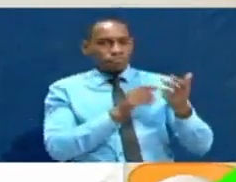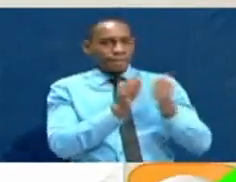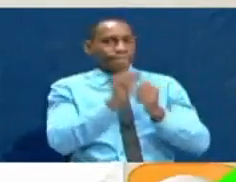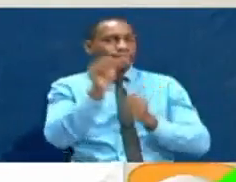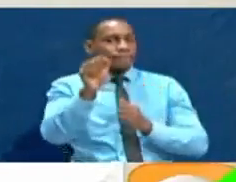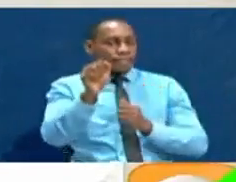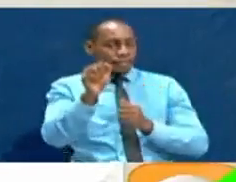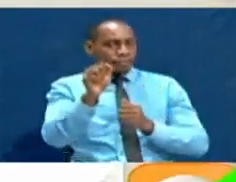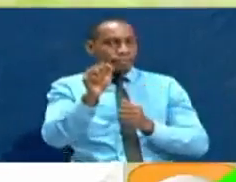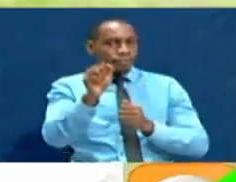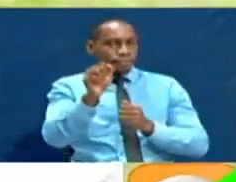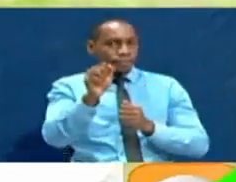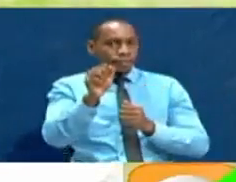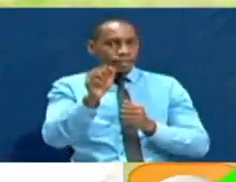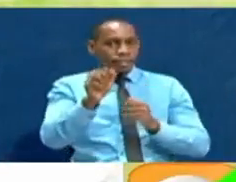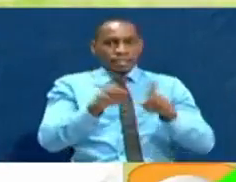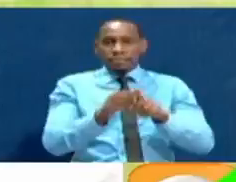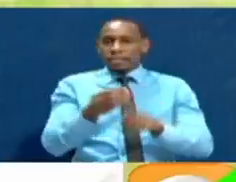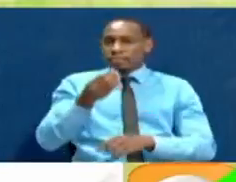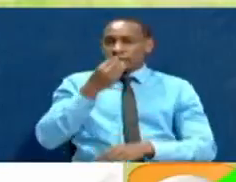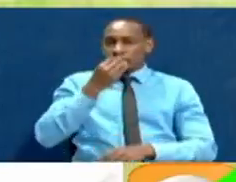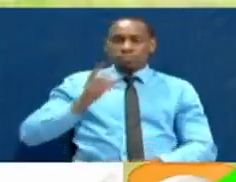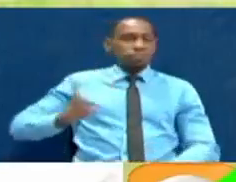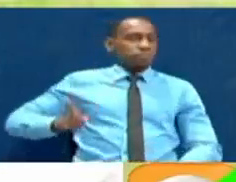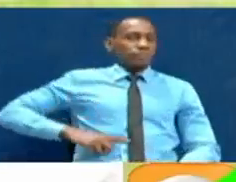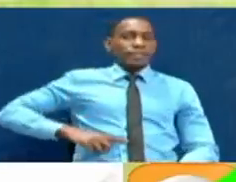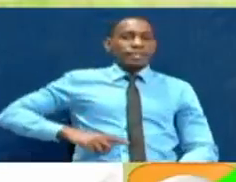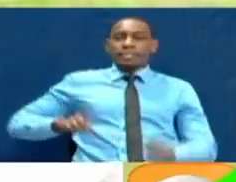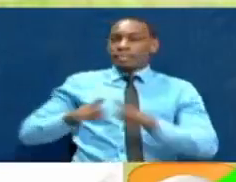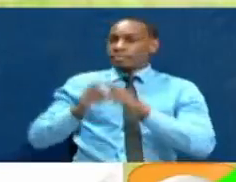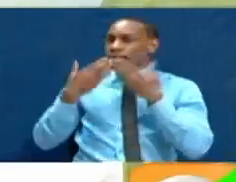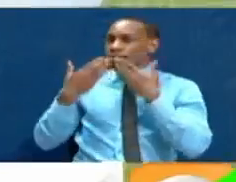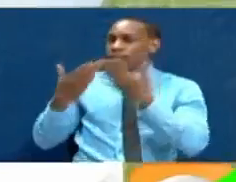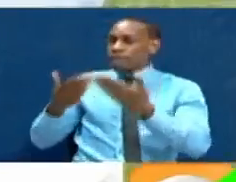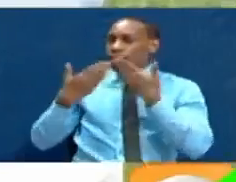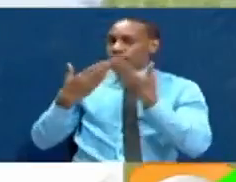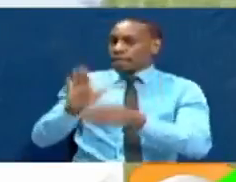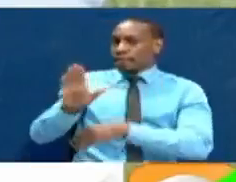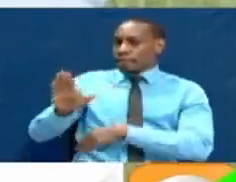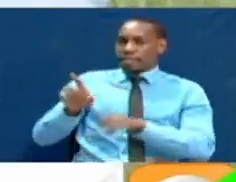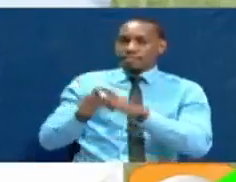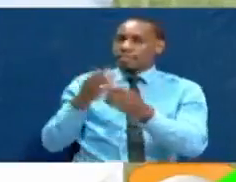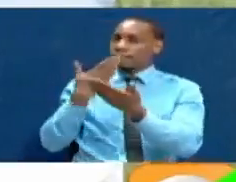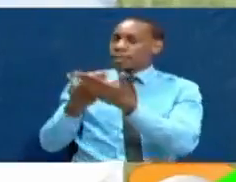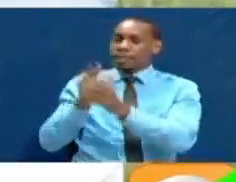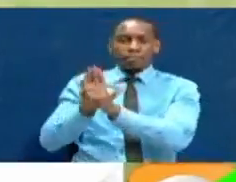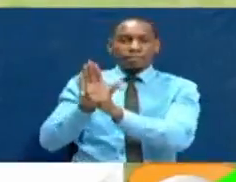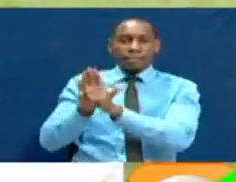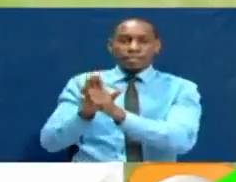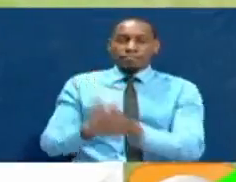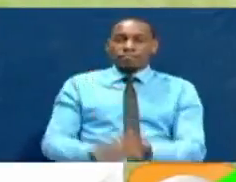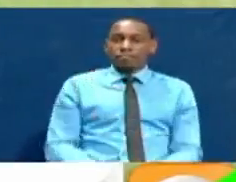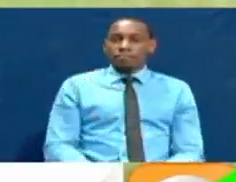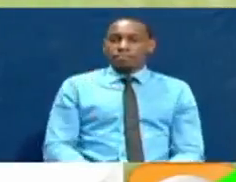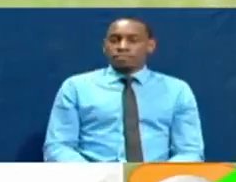15 hivi, lakini tumekula tukashiba. Tunashukuru kwa ukarimu wao, tunashukuru sana juu ya hiyo.